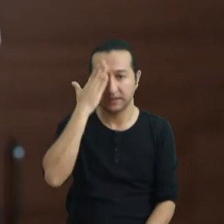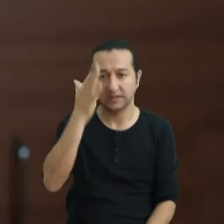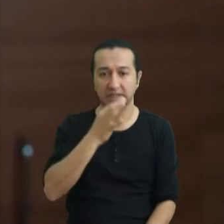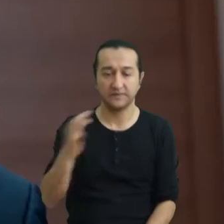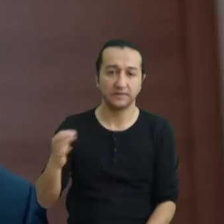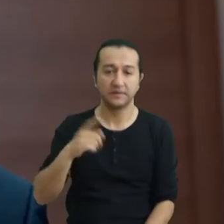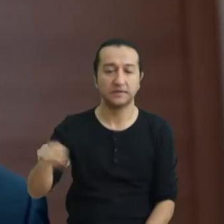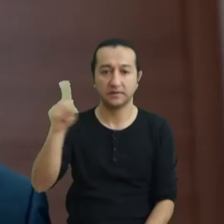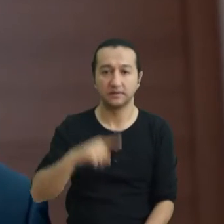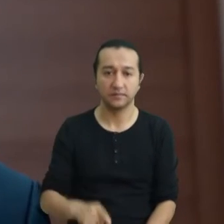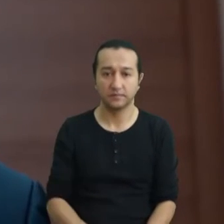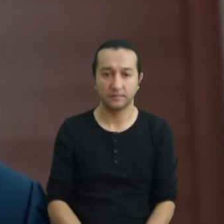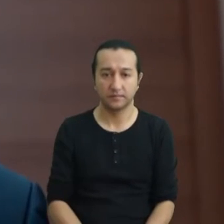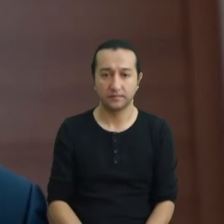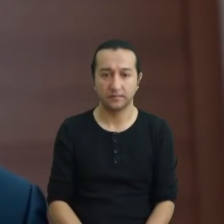Şerefsizler.